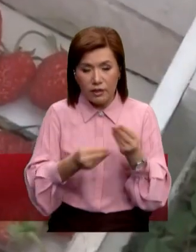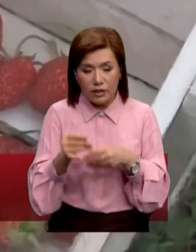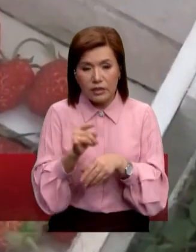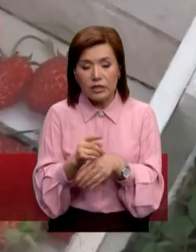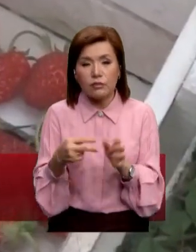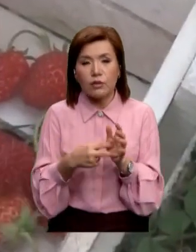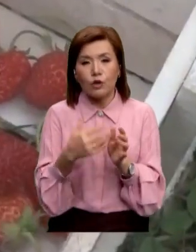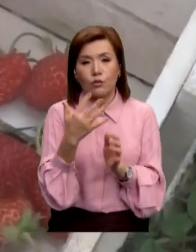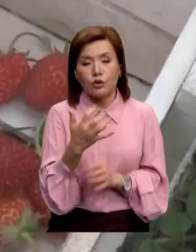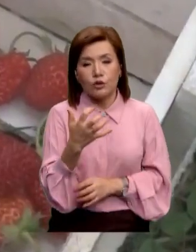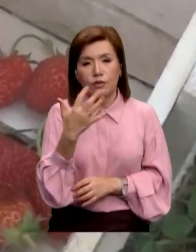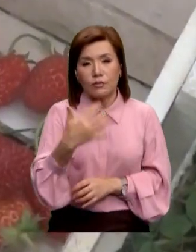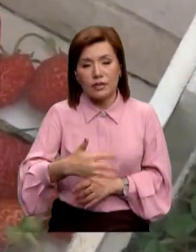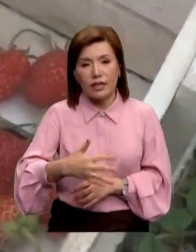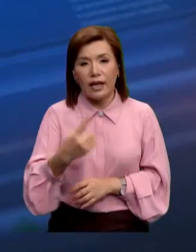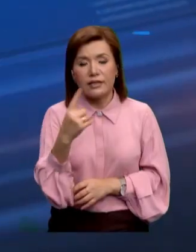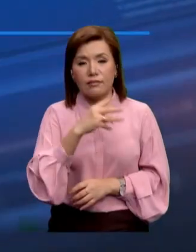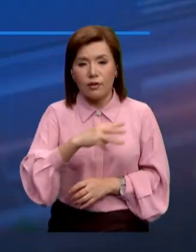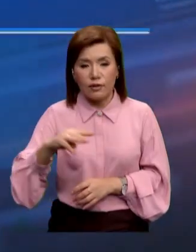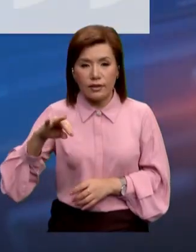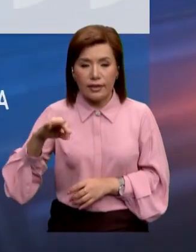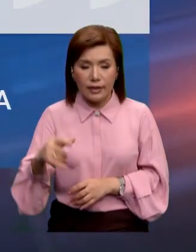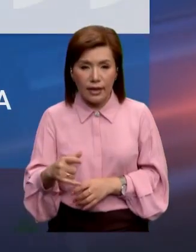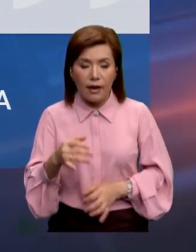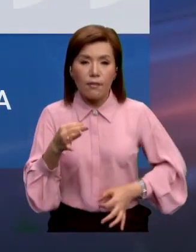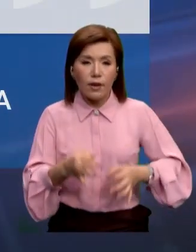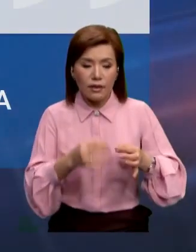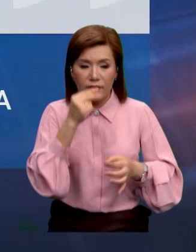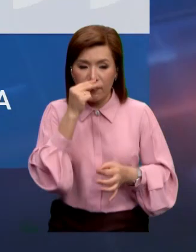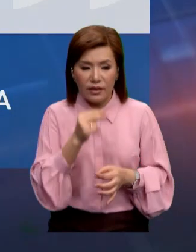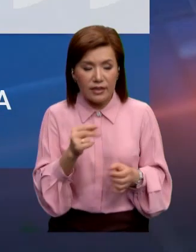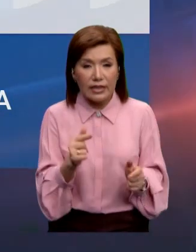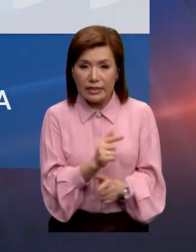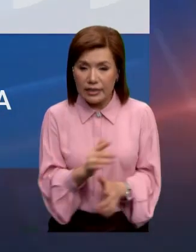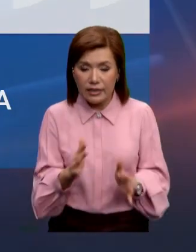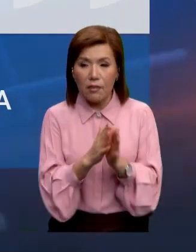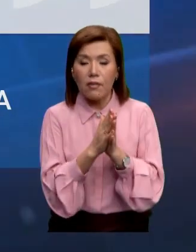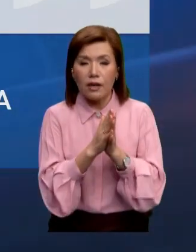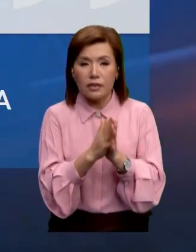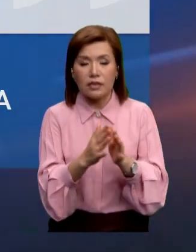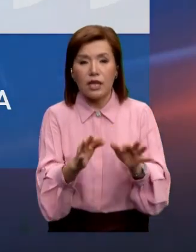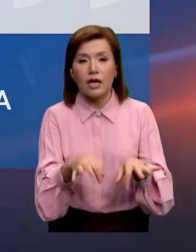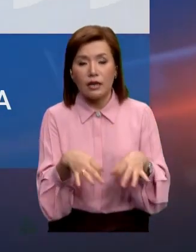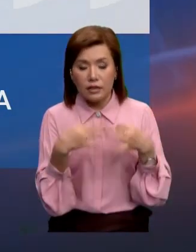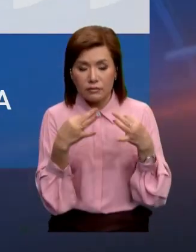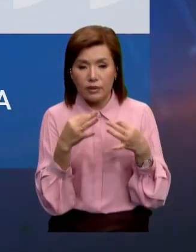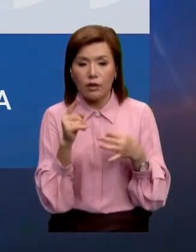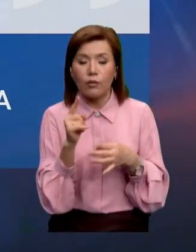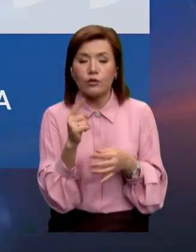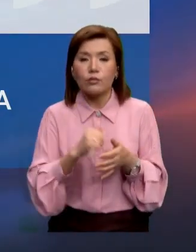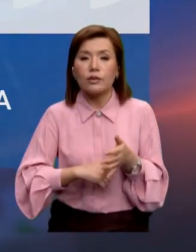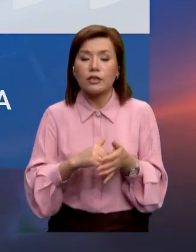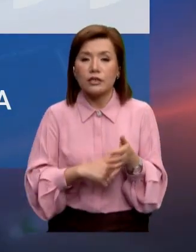оценивается в 551 млн тенге подсудимый вину не признали просили их оправдать отягчающим